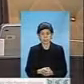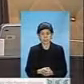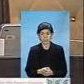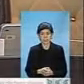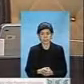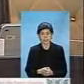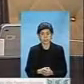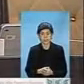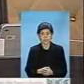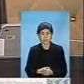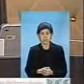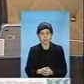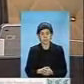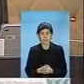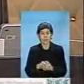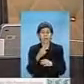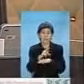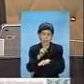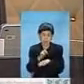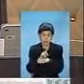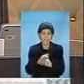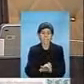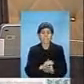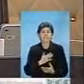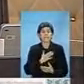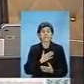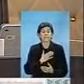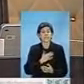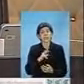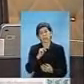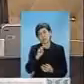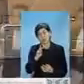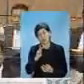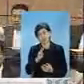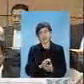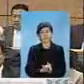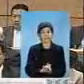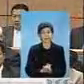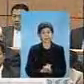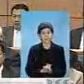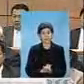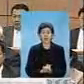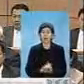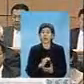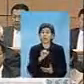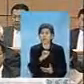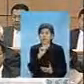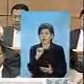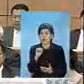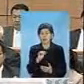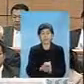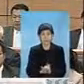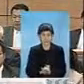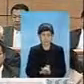ท่านประธานที่เคารพครับกระผมนายณัฐวุฒิสายเกลือสมาชิกสภาผู้แทนราษฎ